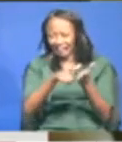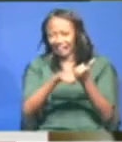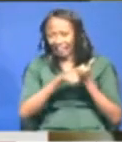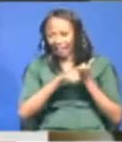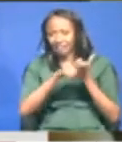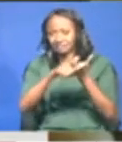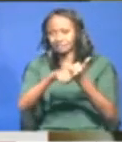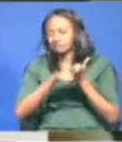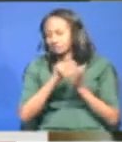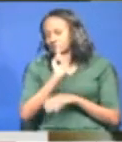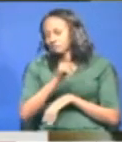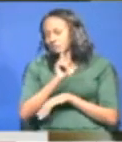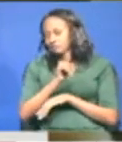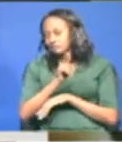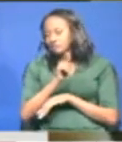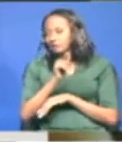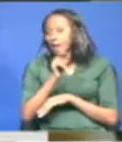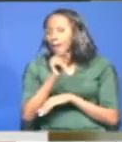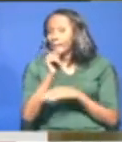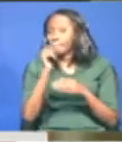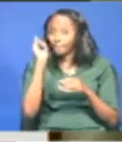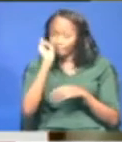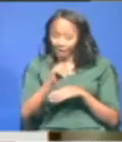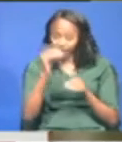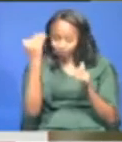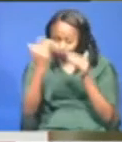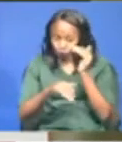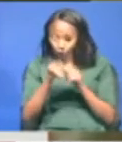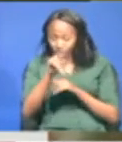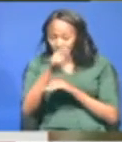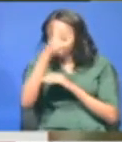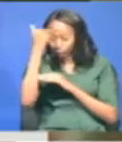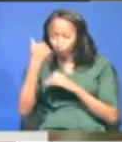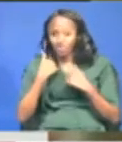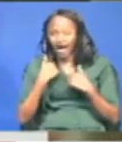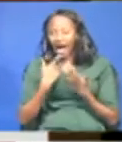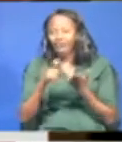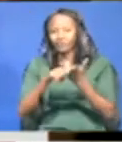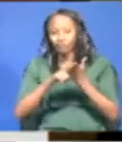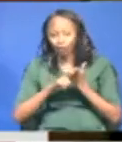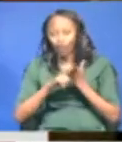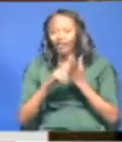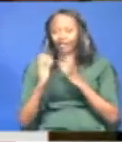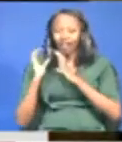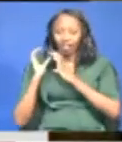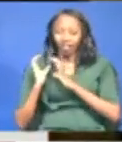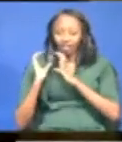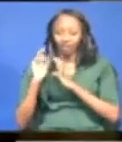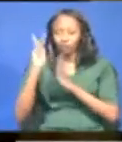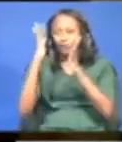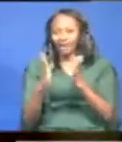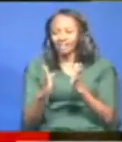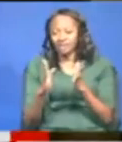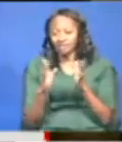lazima tuanze kuipunguza, kwa sababu tunaweka madeni makubwa kwa wananchi wa taifa letu la Kenya, na